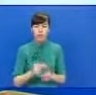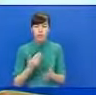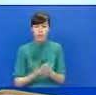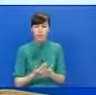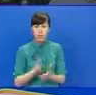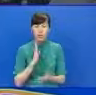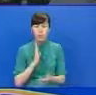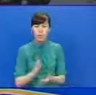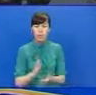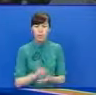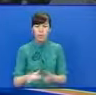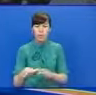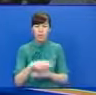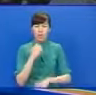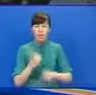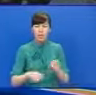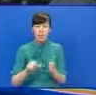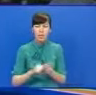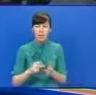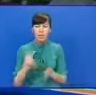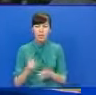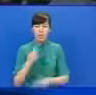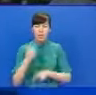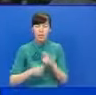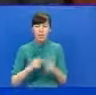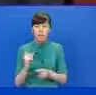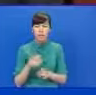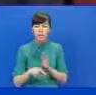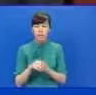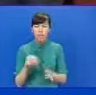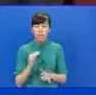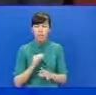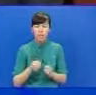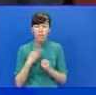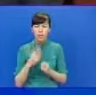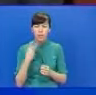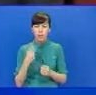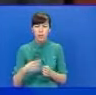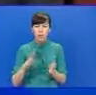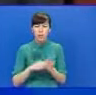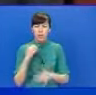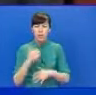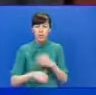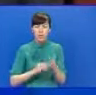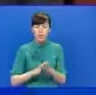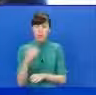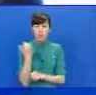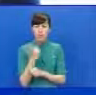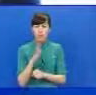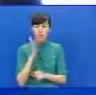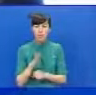байқау. Жалпы байқау шарты екі кезеңнен тұрды. Алғашқы іріктеу ақпан айының 15-29 аралығында өтті. Жеңіске